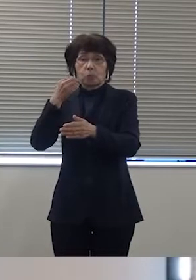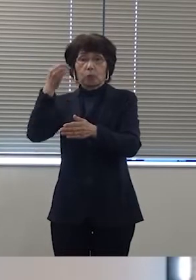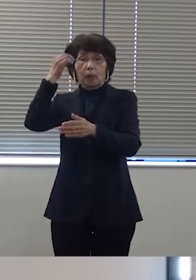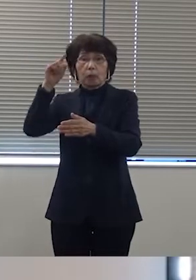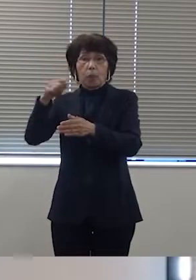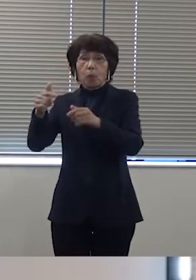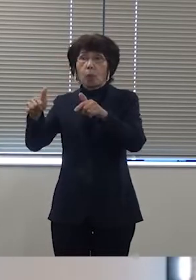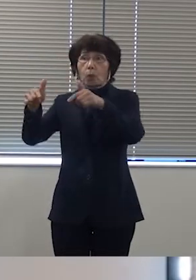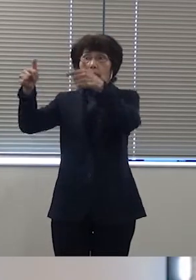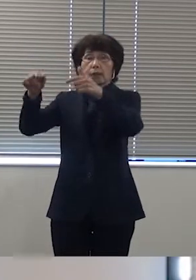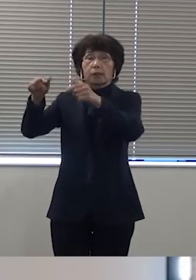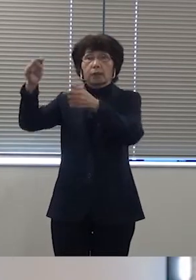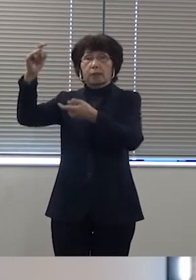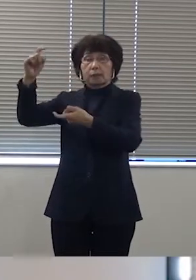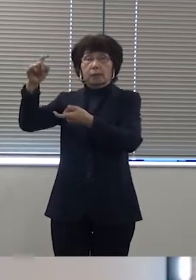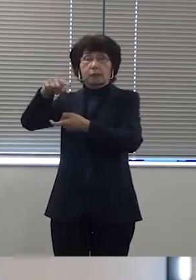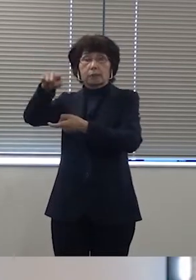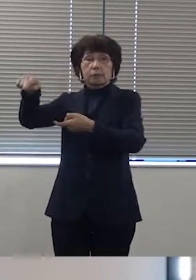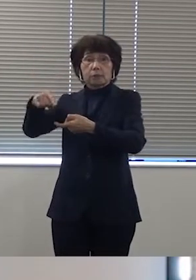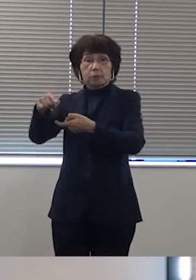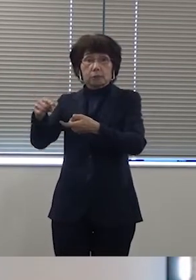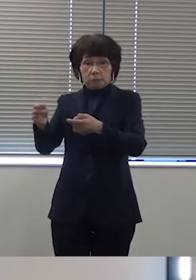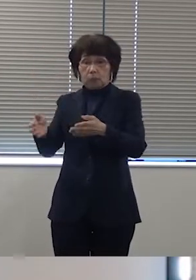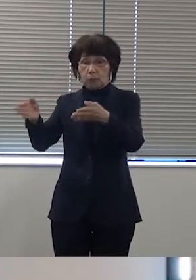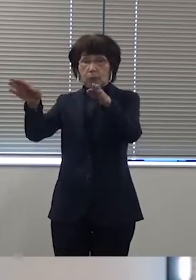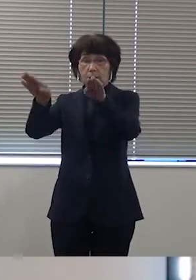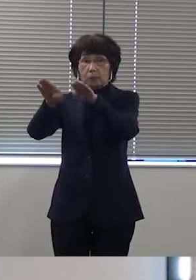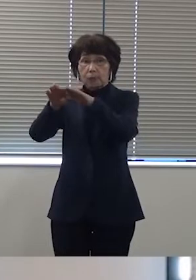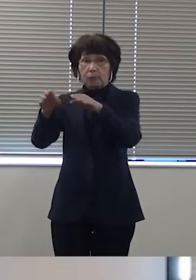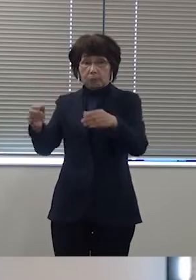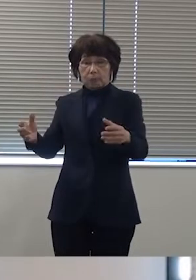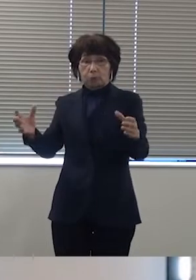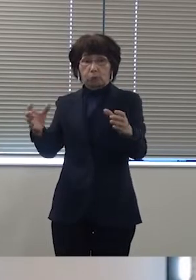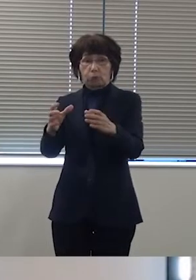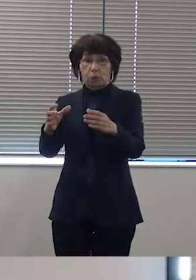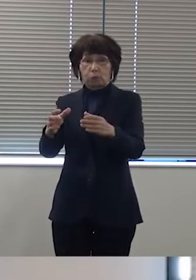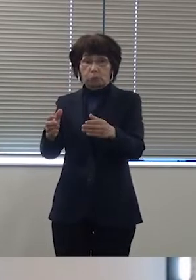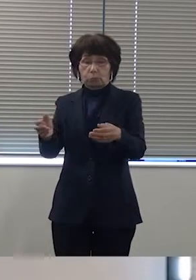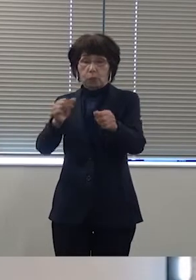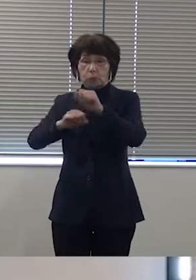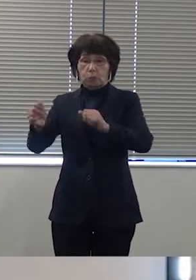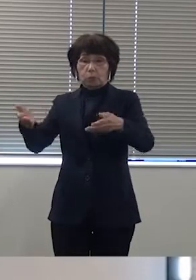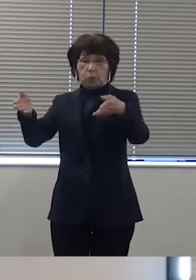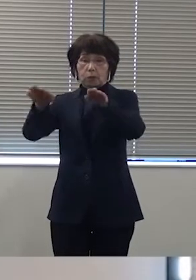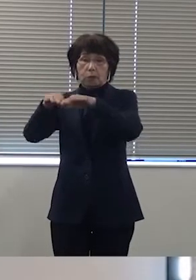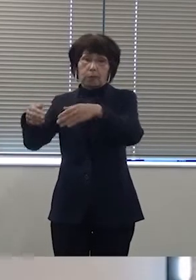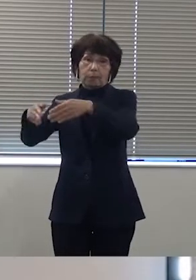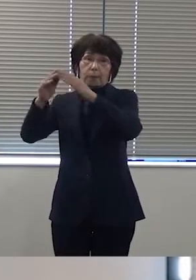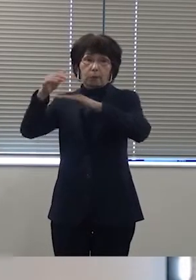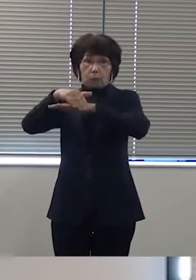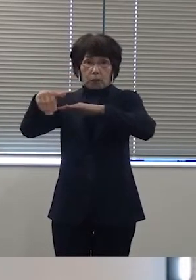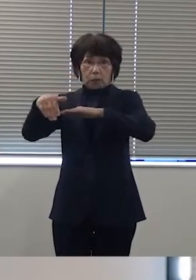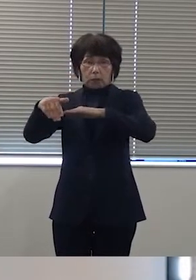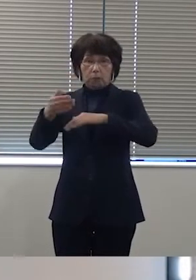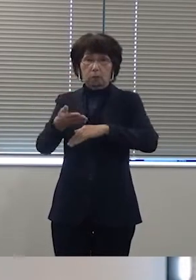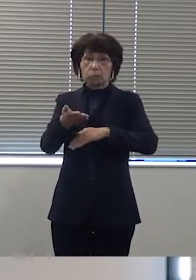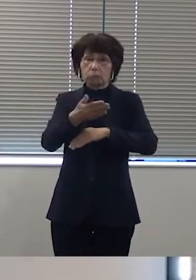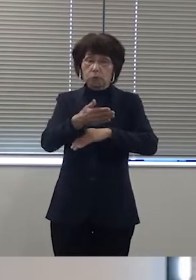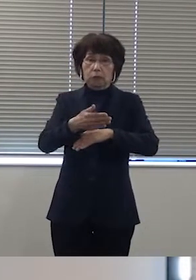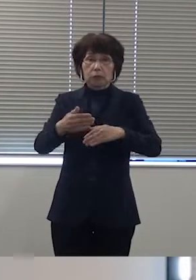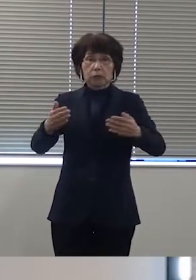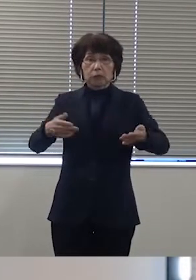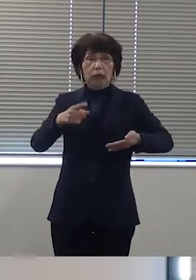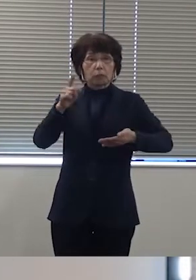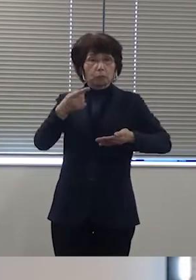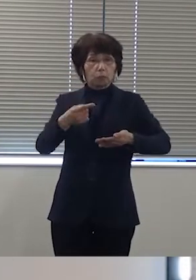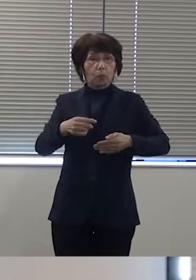を整備をする予定です。それから右側は春の町の2のですが、この間の小松の沼で説